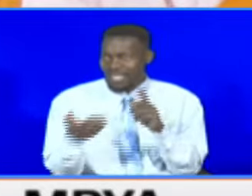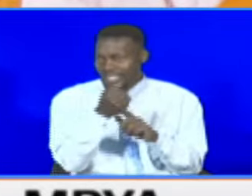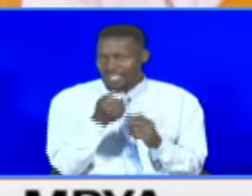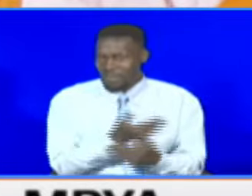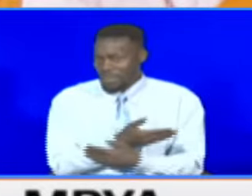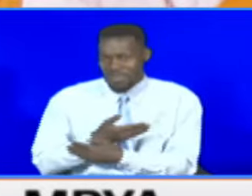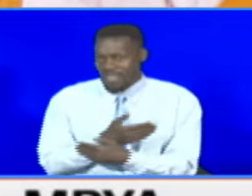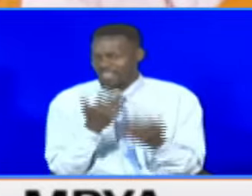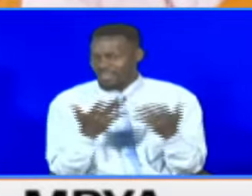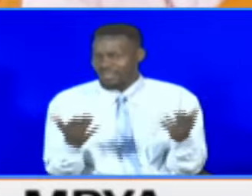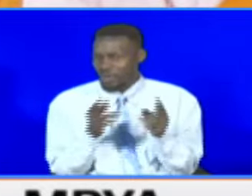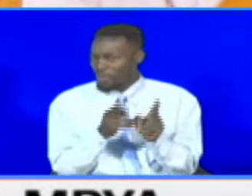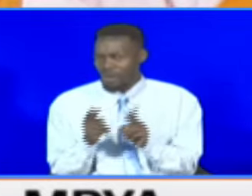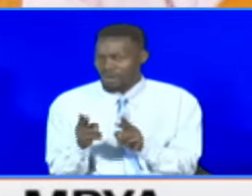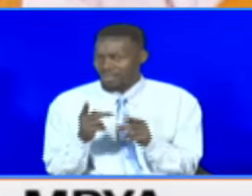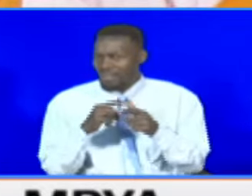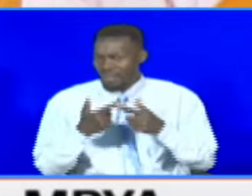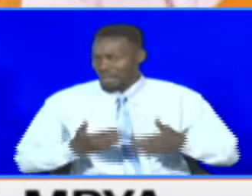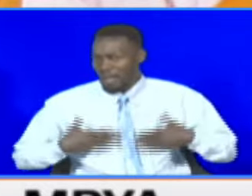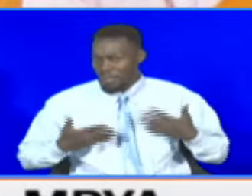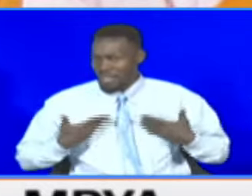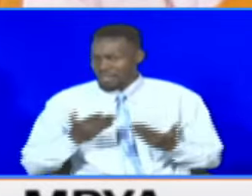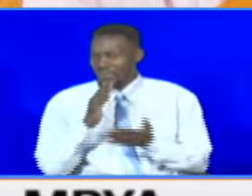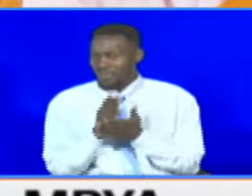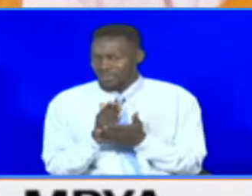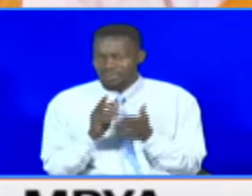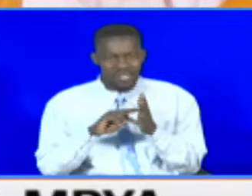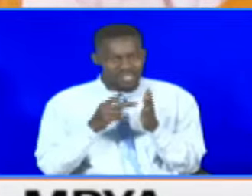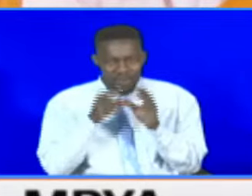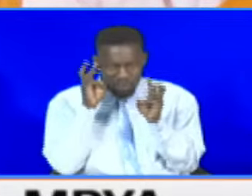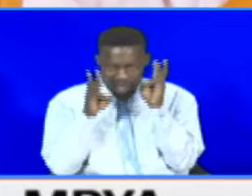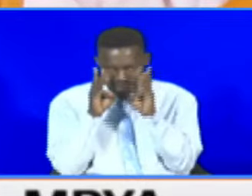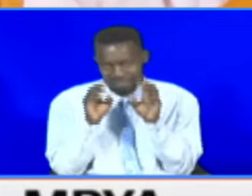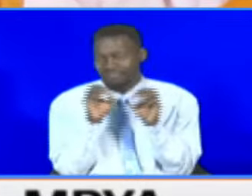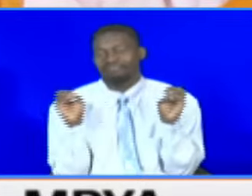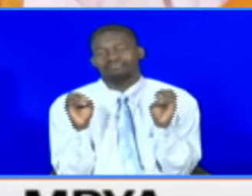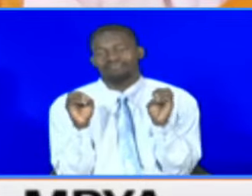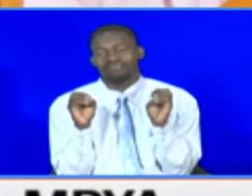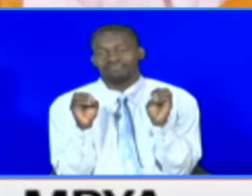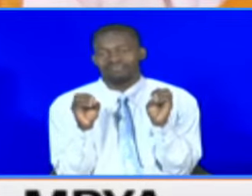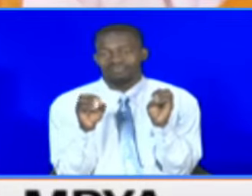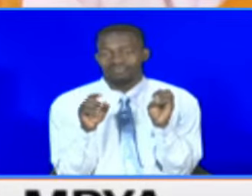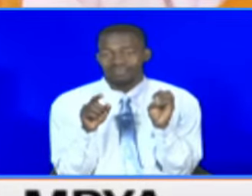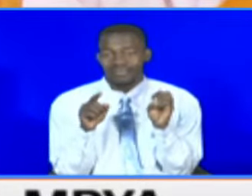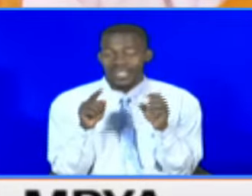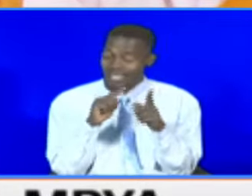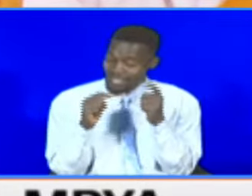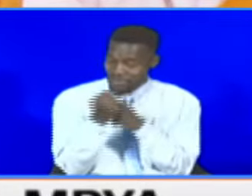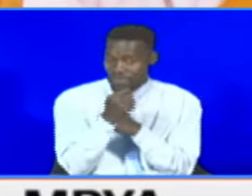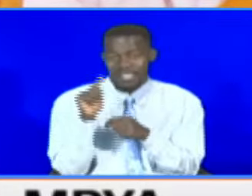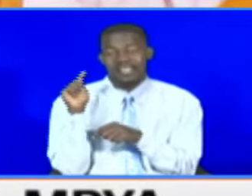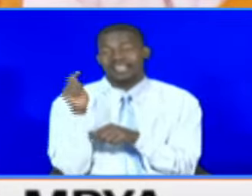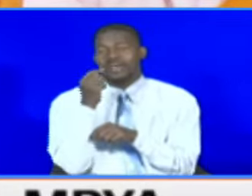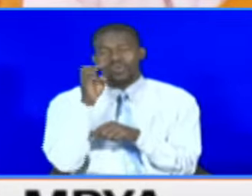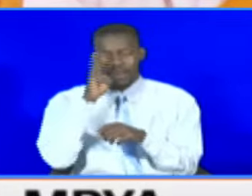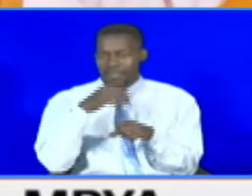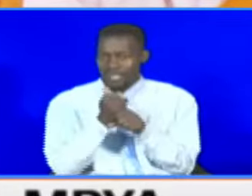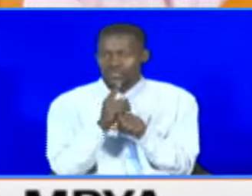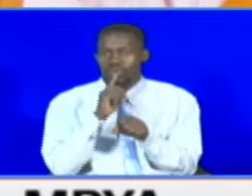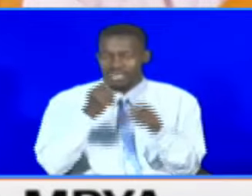sawa. Na furaha inakuwa tele. Kwa hivyo msikue na wasiwasi. Huyu mtoto wa Kenya, transformation ya Kenya,